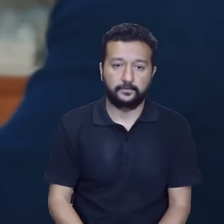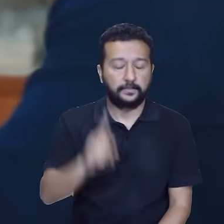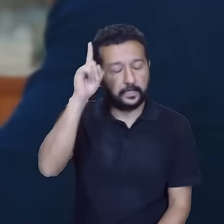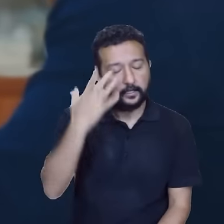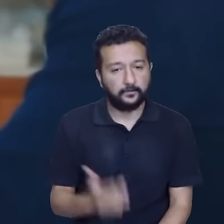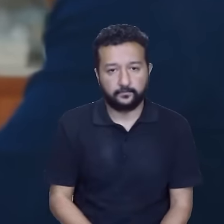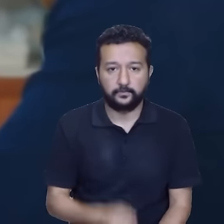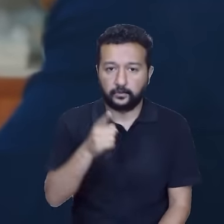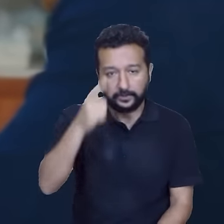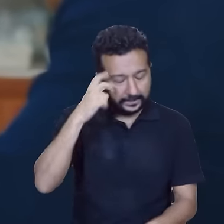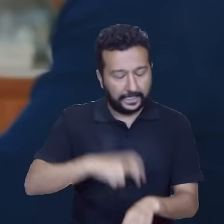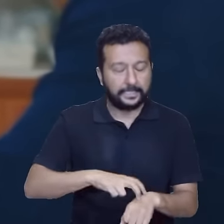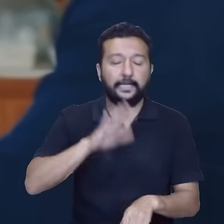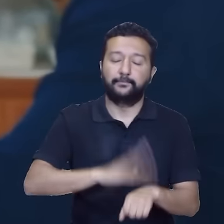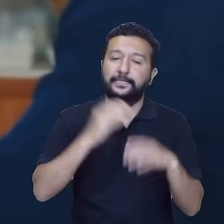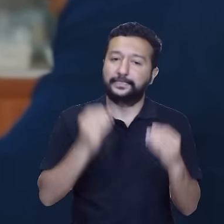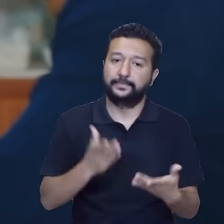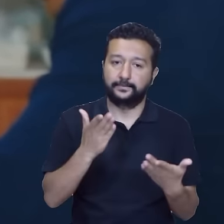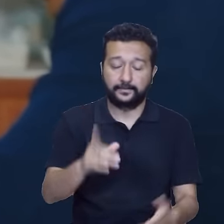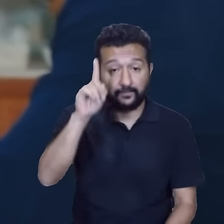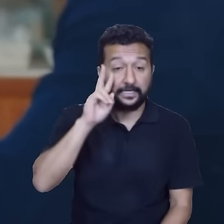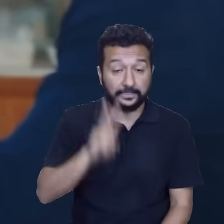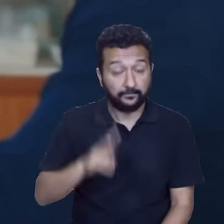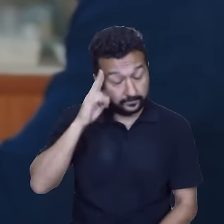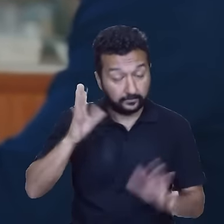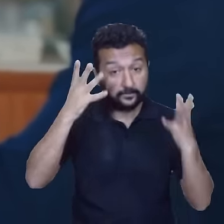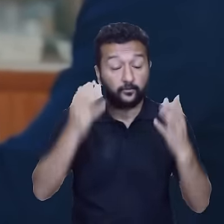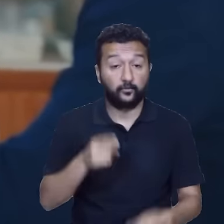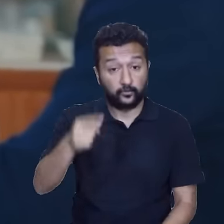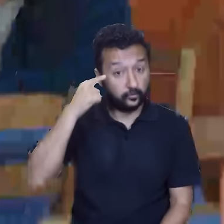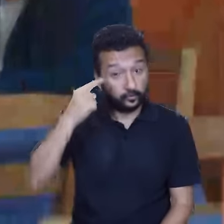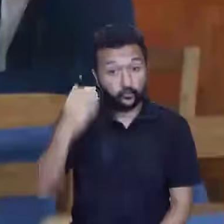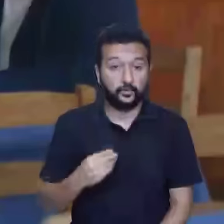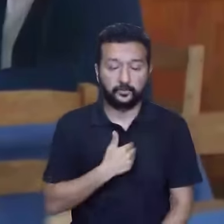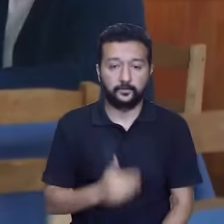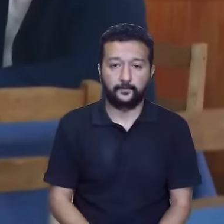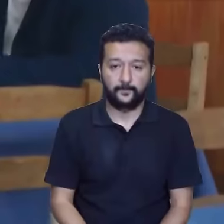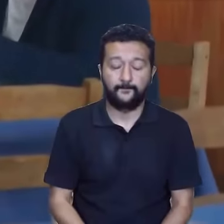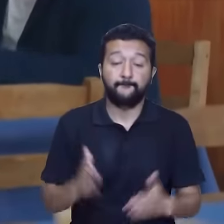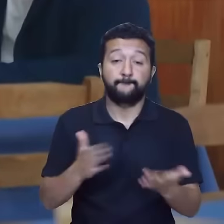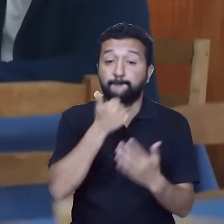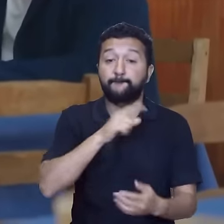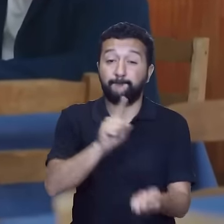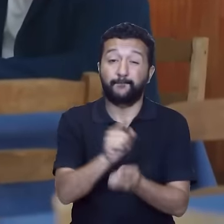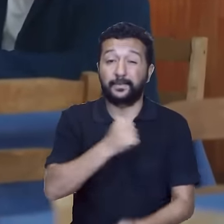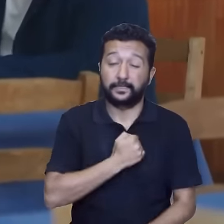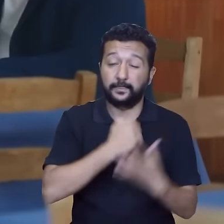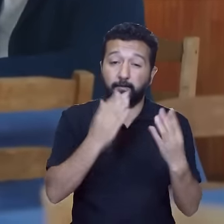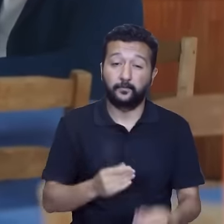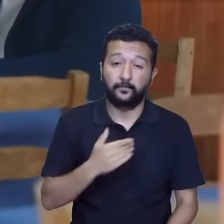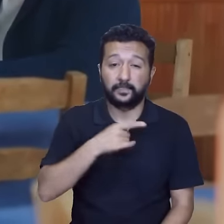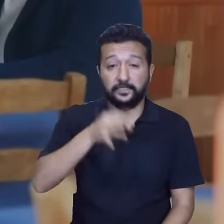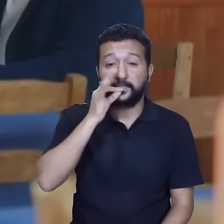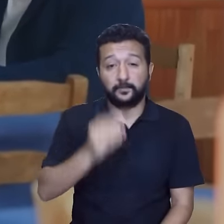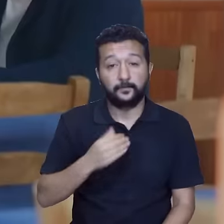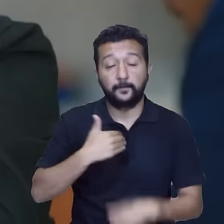Allah'ım, onu hatırlatmasan iyiydi ya. Vallahi cinlerim tepeme çıkıyor onu düşündükçe. Neyse abi, senin de canını sıktım sabah sabah. Ben